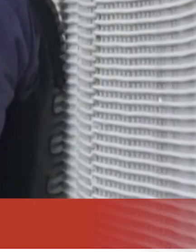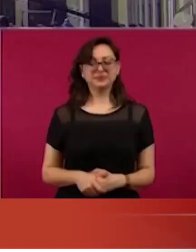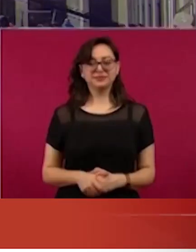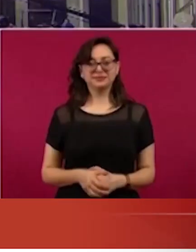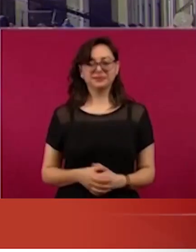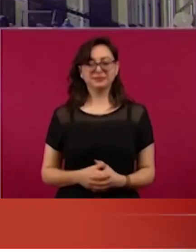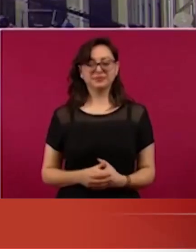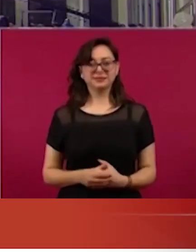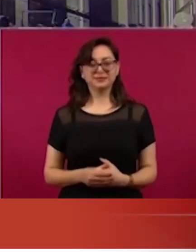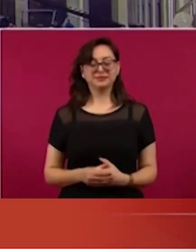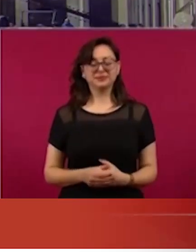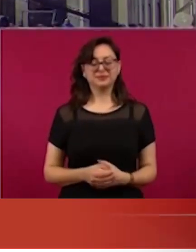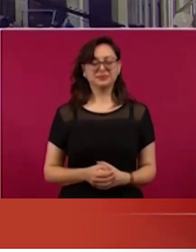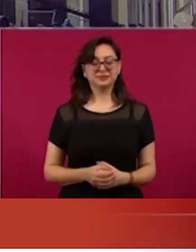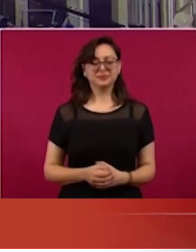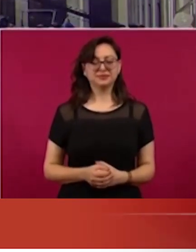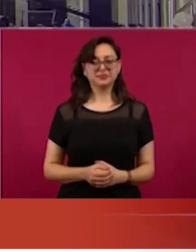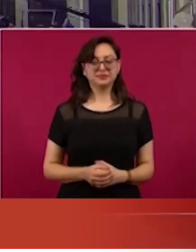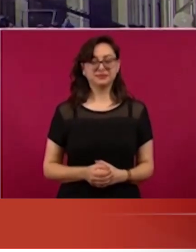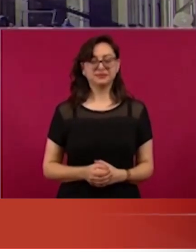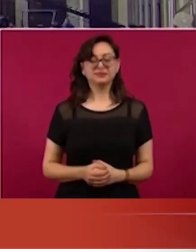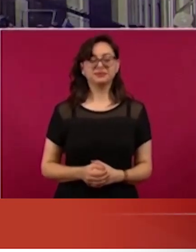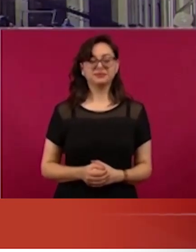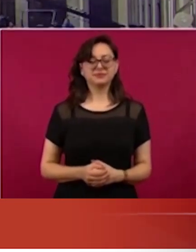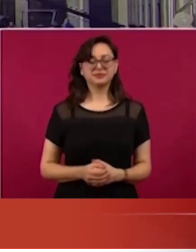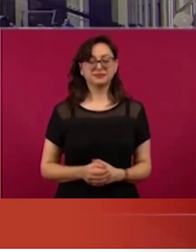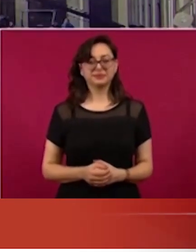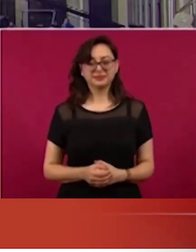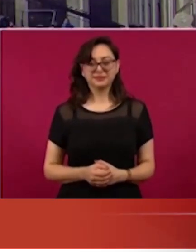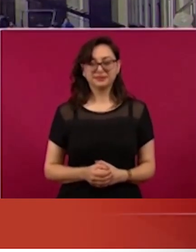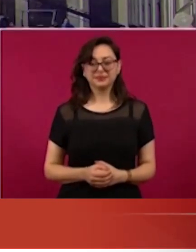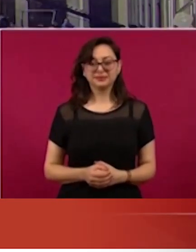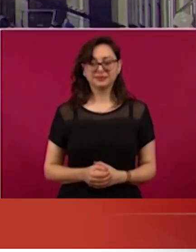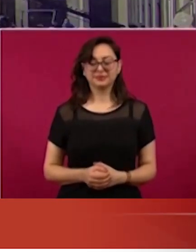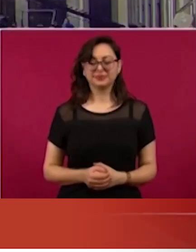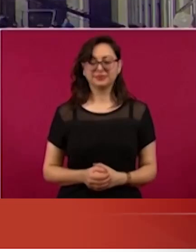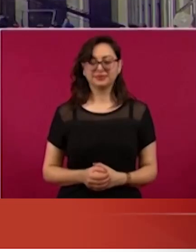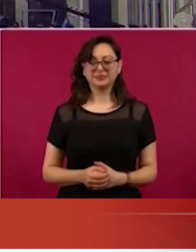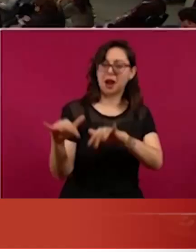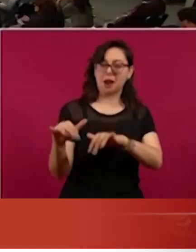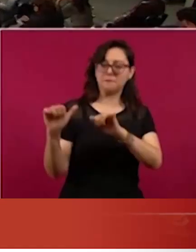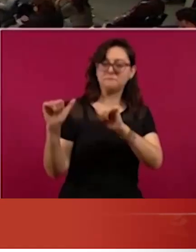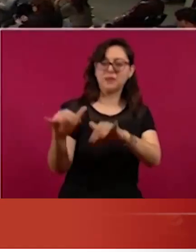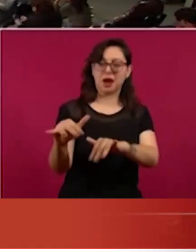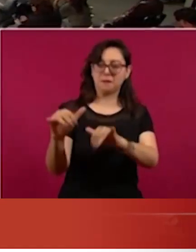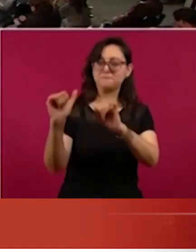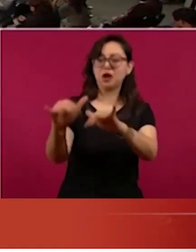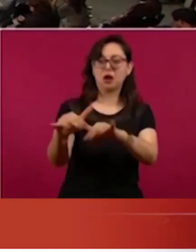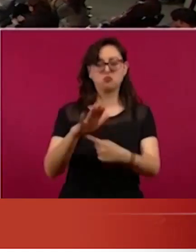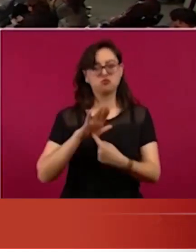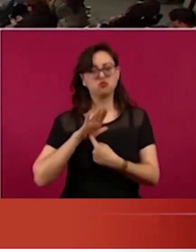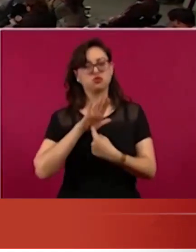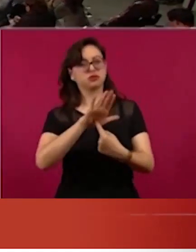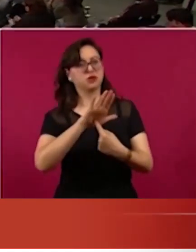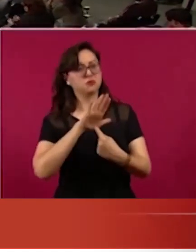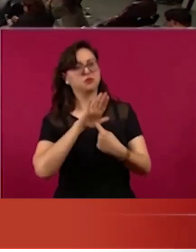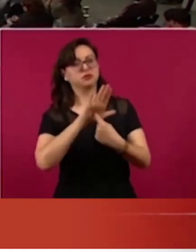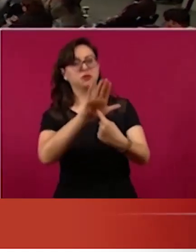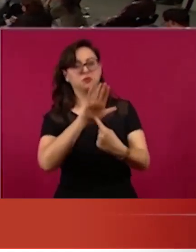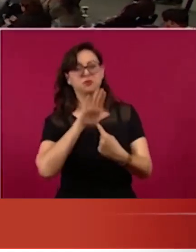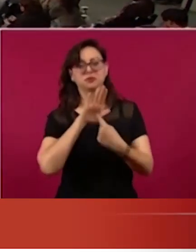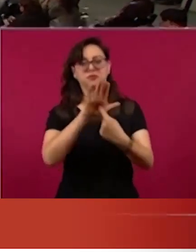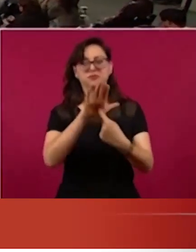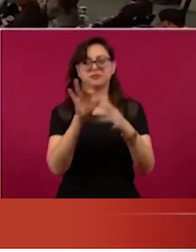死亡。墨西哥总统奥夫拉多尔6日称，受害者越过美墨边境去马塔莫罗斯市购买药